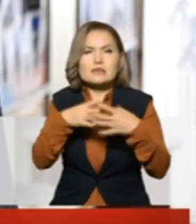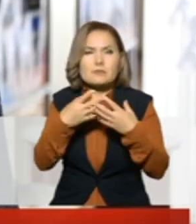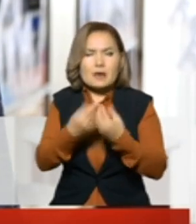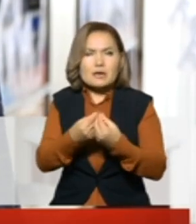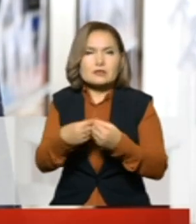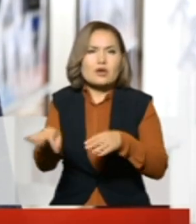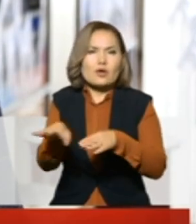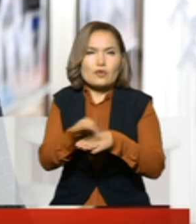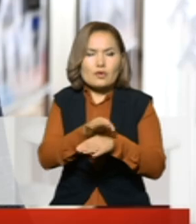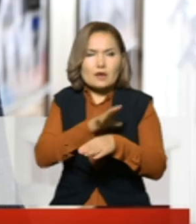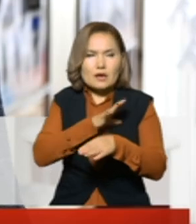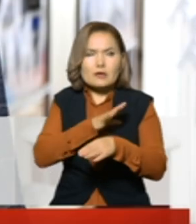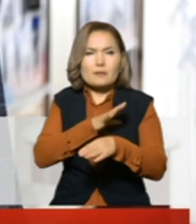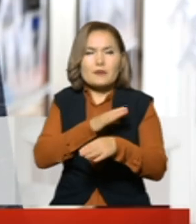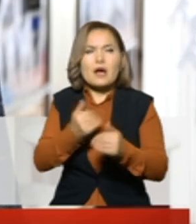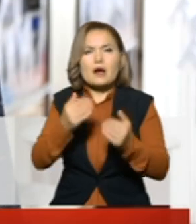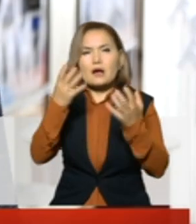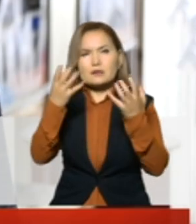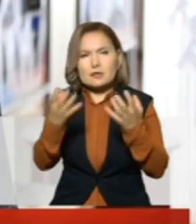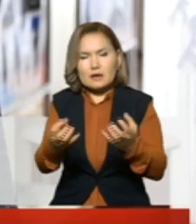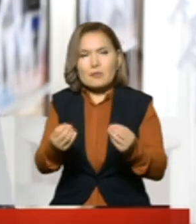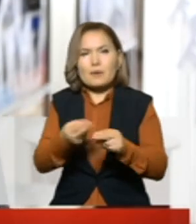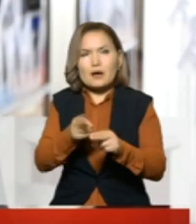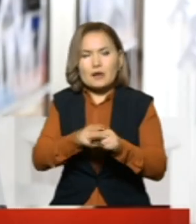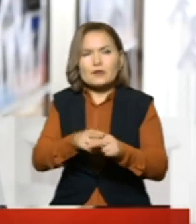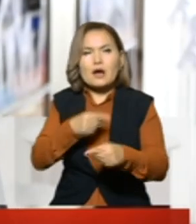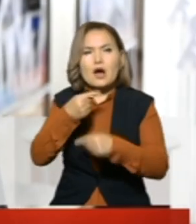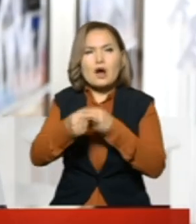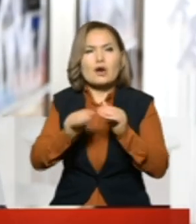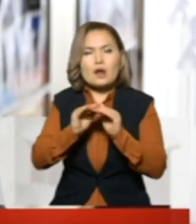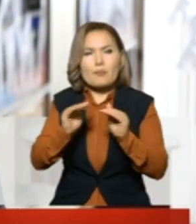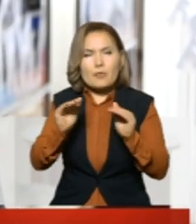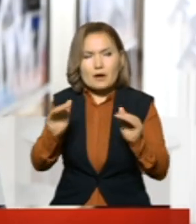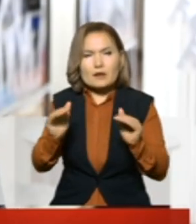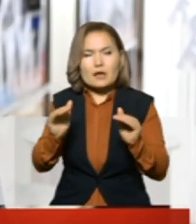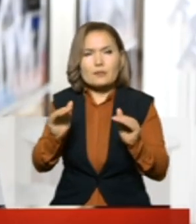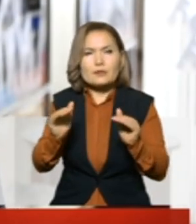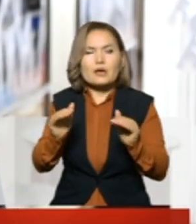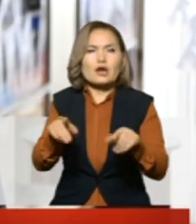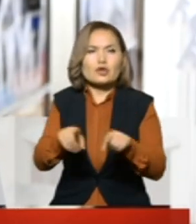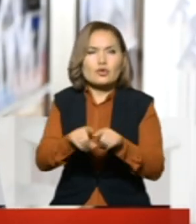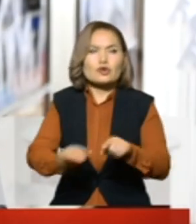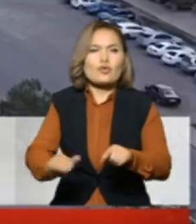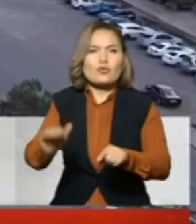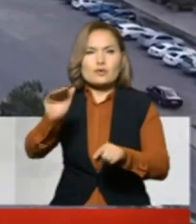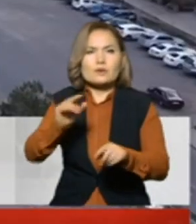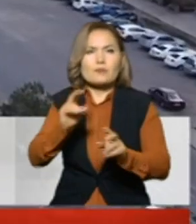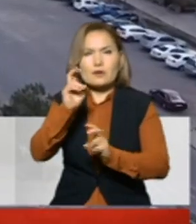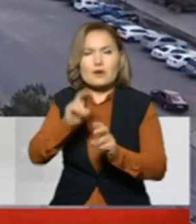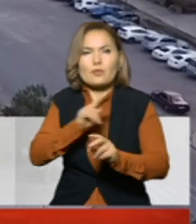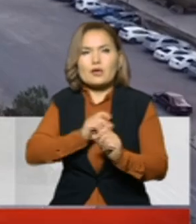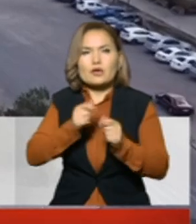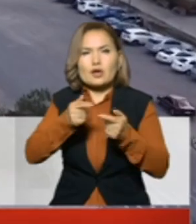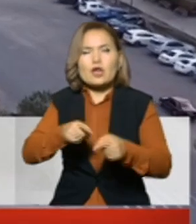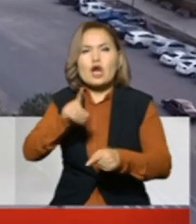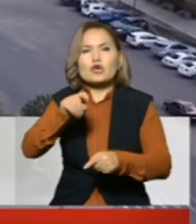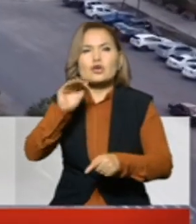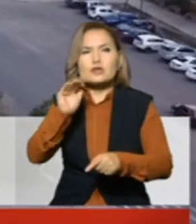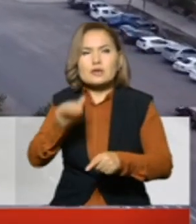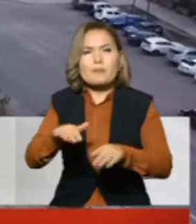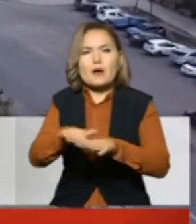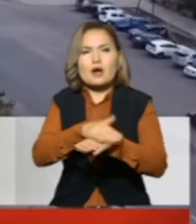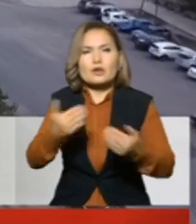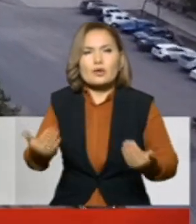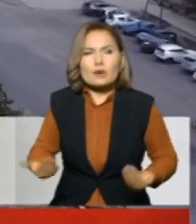тауып, қазіргі кезде соларың ұрпақтары әр салада қызмет жасап жатыр. 100 мыңға жуық тұрғыны бар